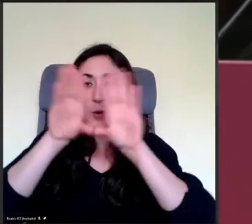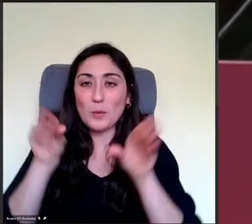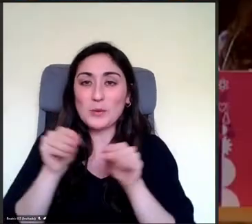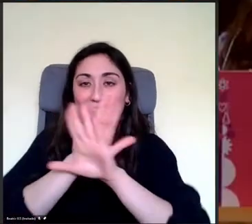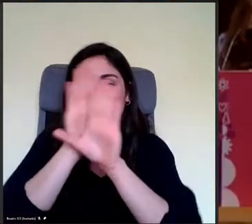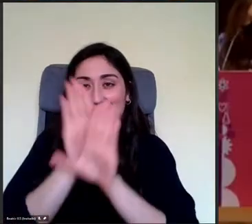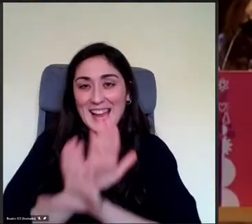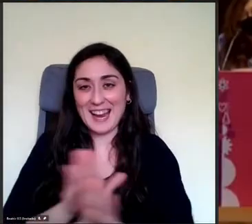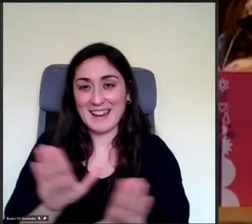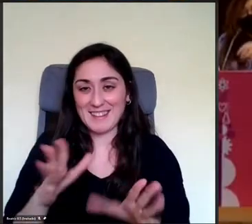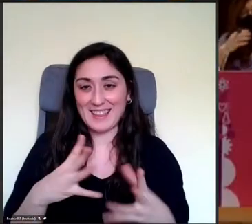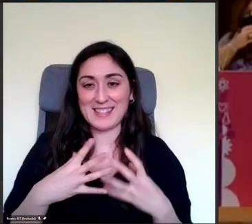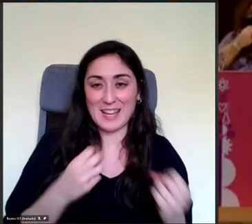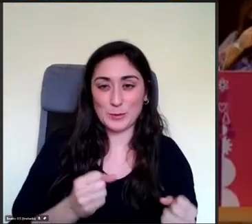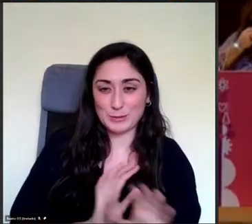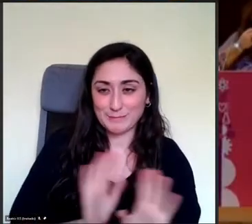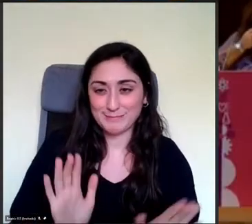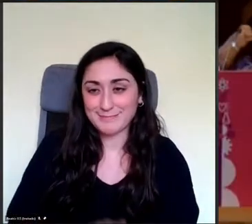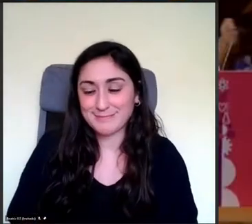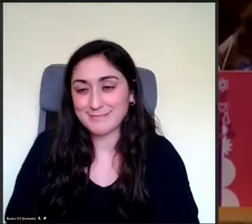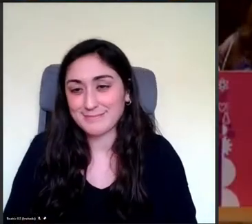salut.